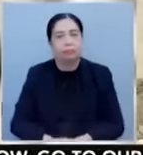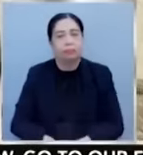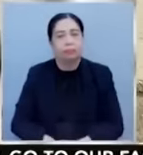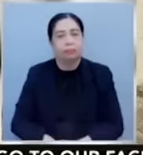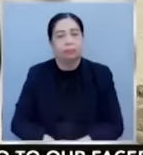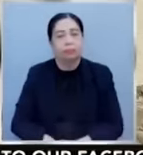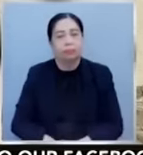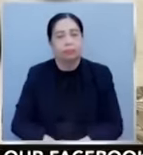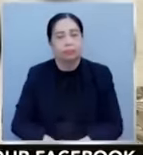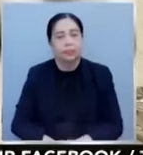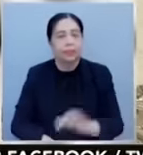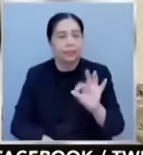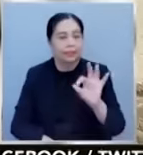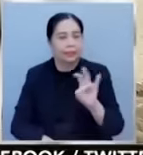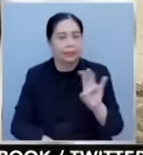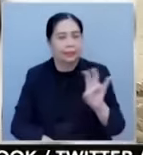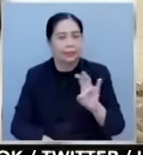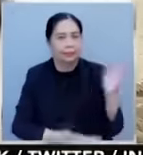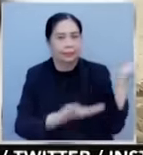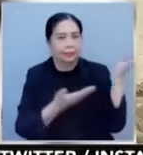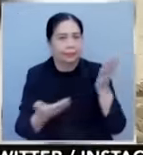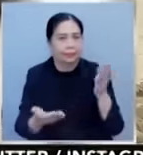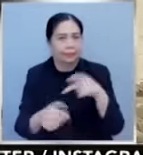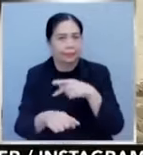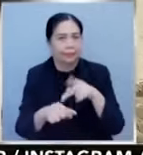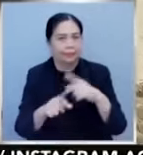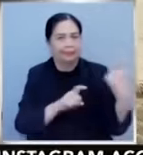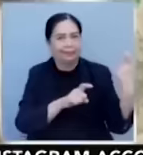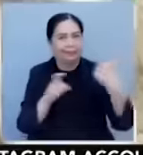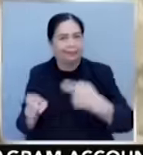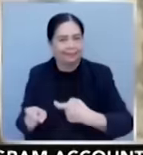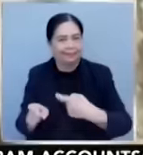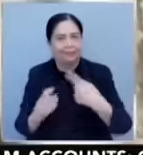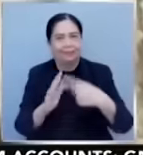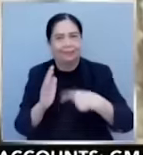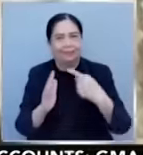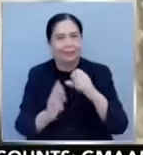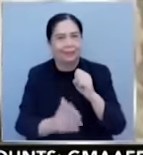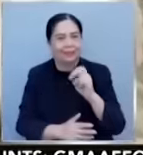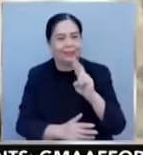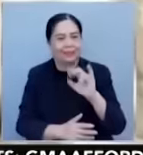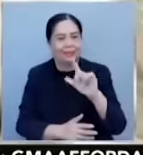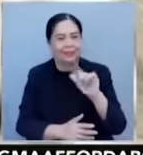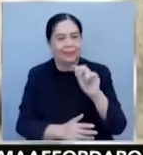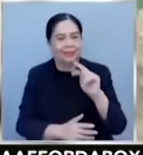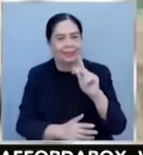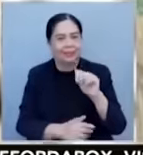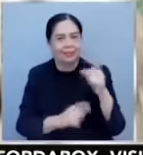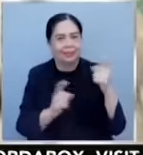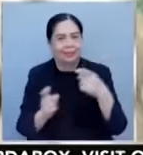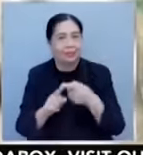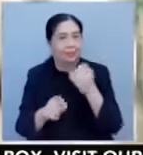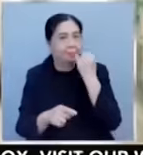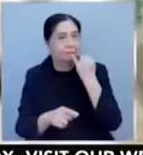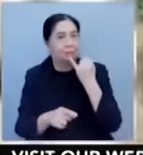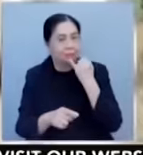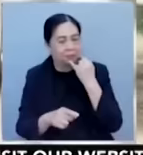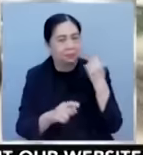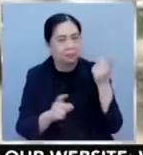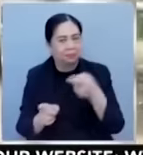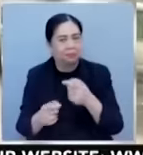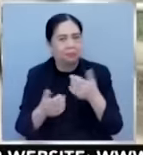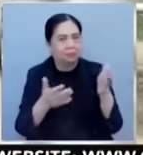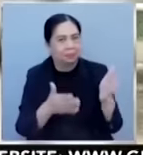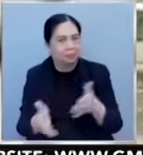28. 1977 din nila rito sa Pilipinas bilang regalo ng bansang Sri Lanka kay dating First Lady Imelda Marcos si Mali. Minsan na rin binalak na dalhin